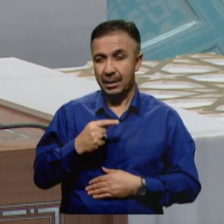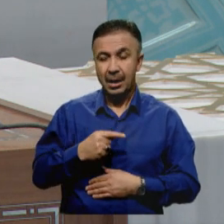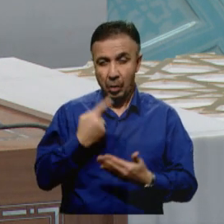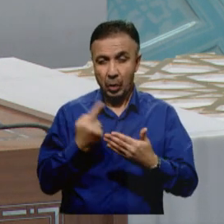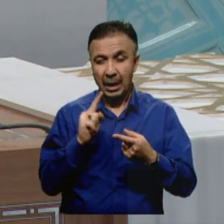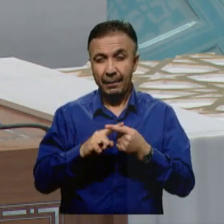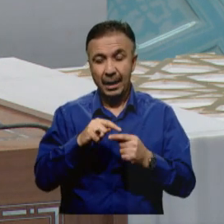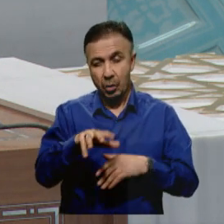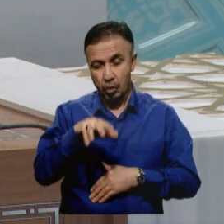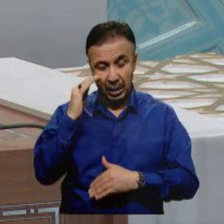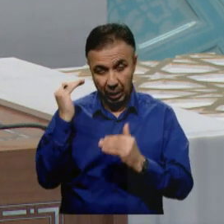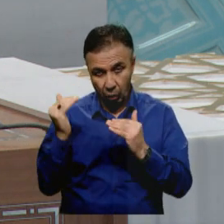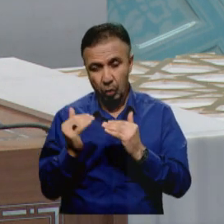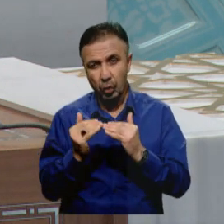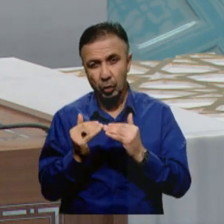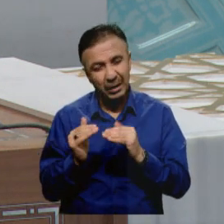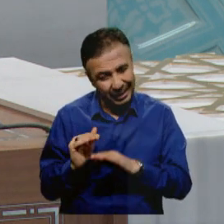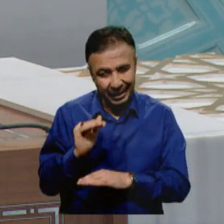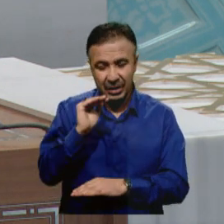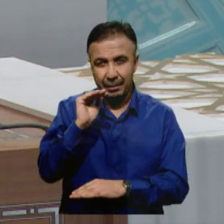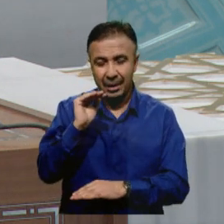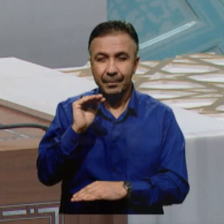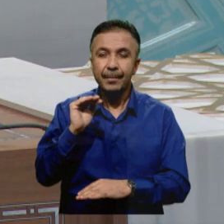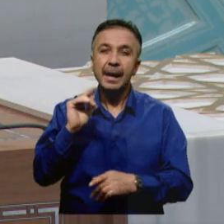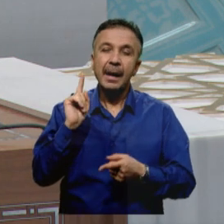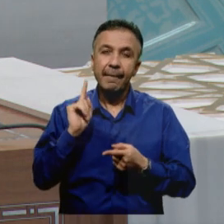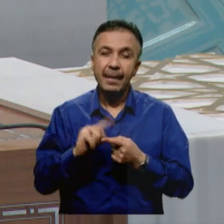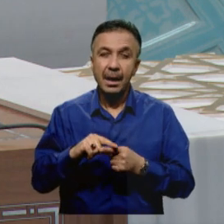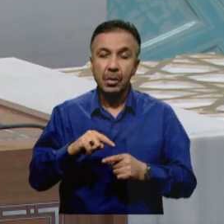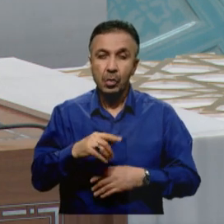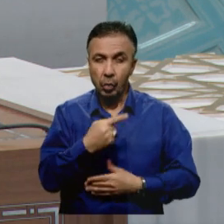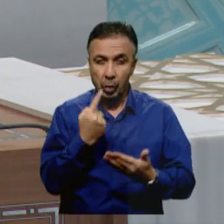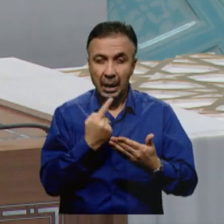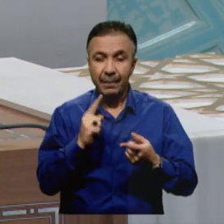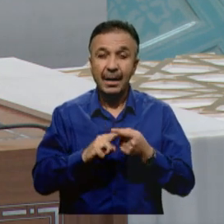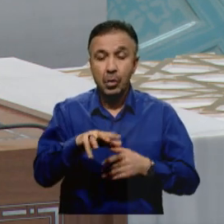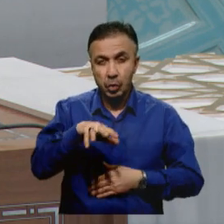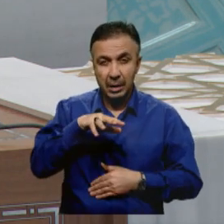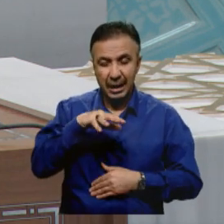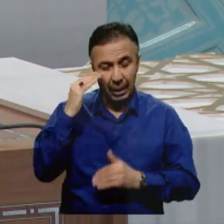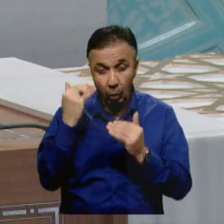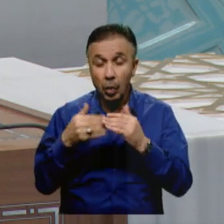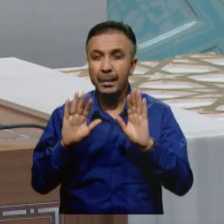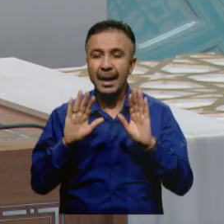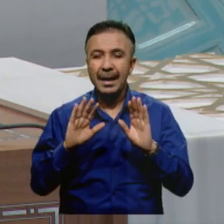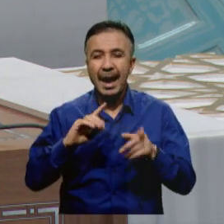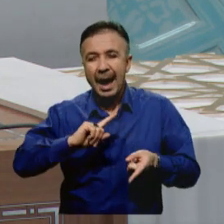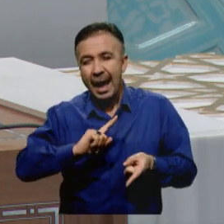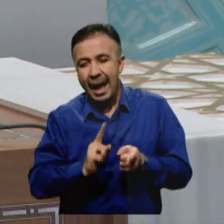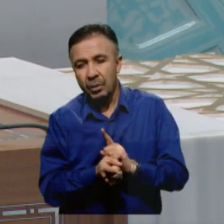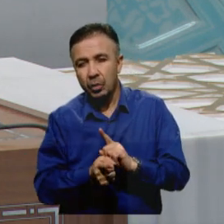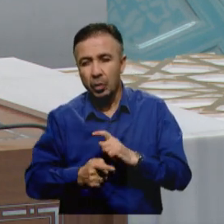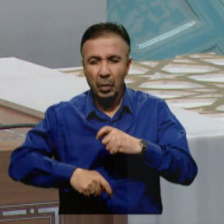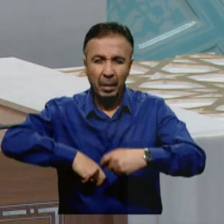din anlayışını oluşturmak, Kur'an ve sünnete aykırı olan her türlü dini görünümlü batıl